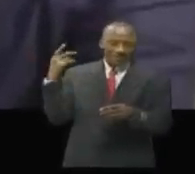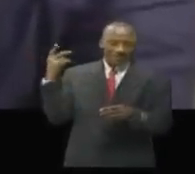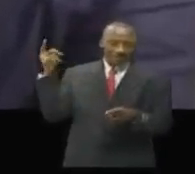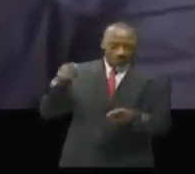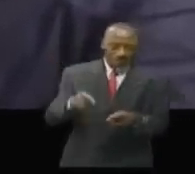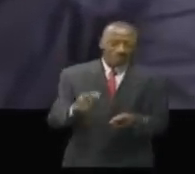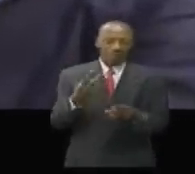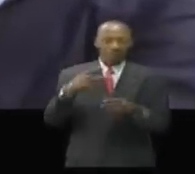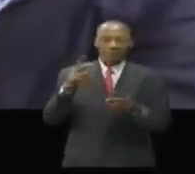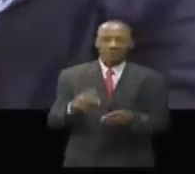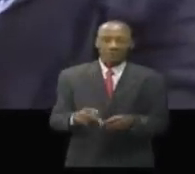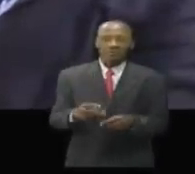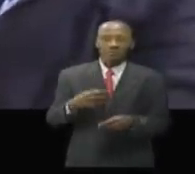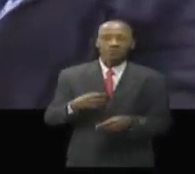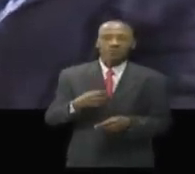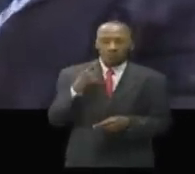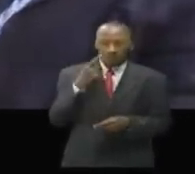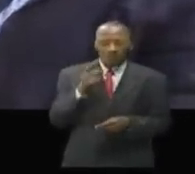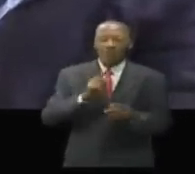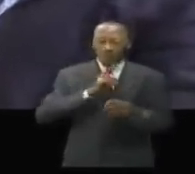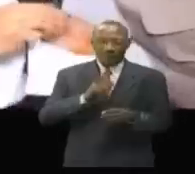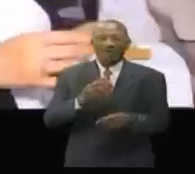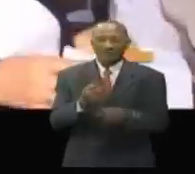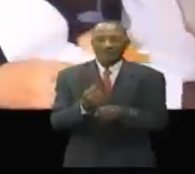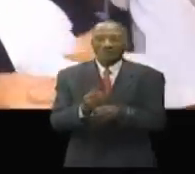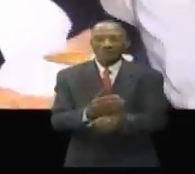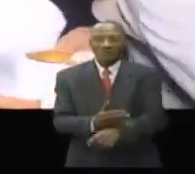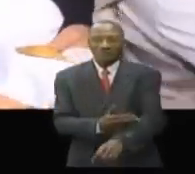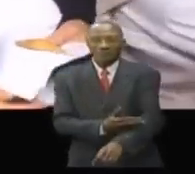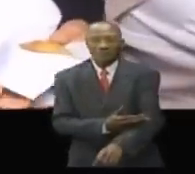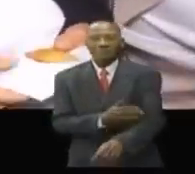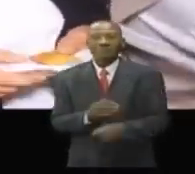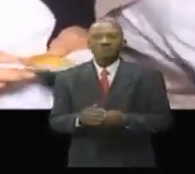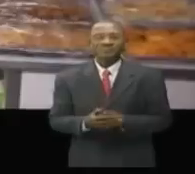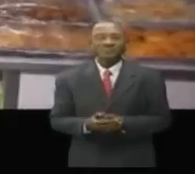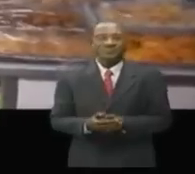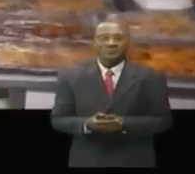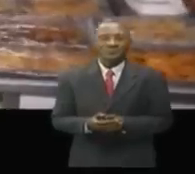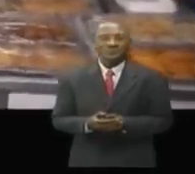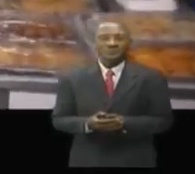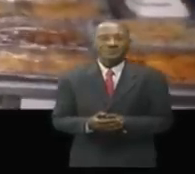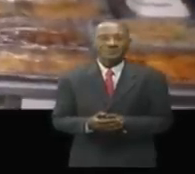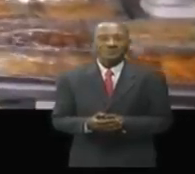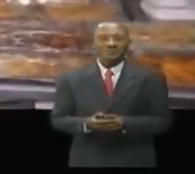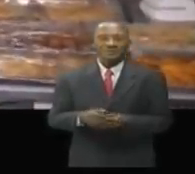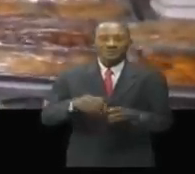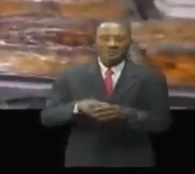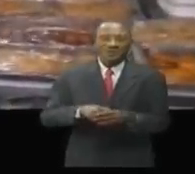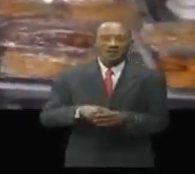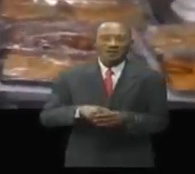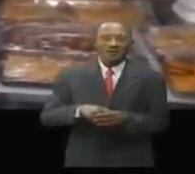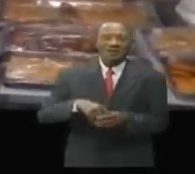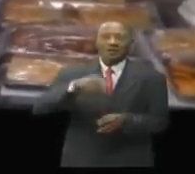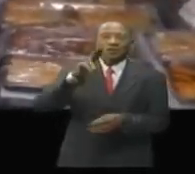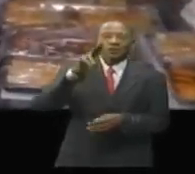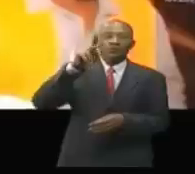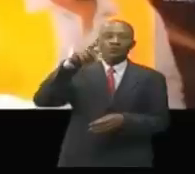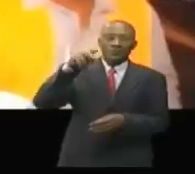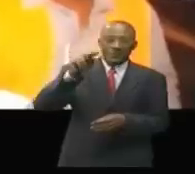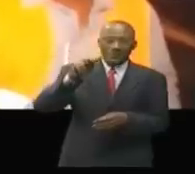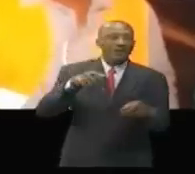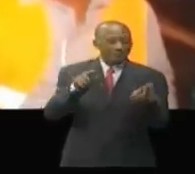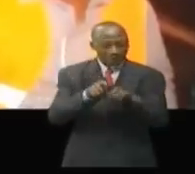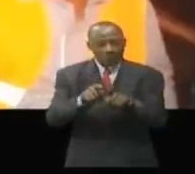qu'il y a, c'est extraordinaire. De la délinquance à la vie saine, c'est possible, comme l'attestent les